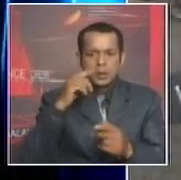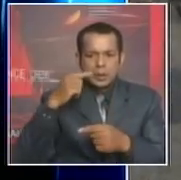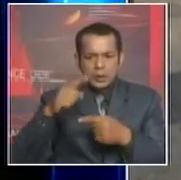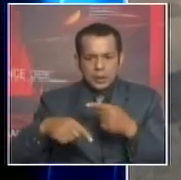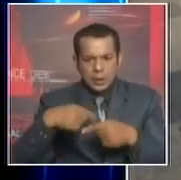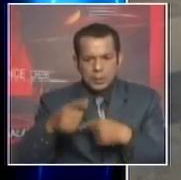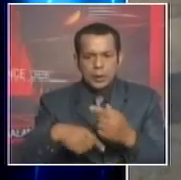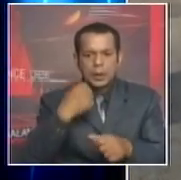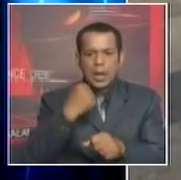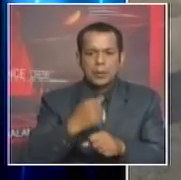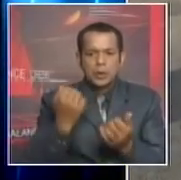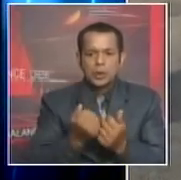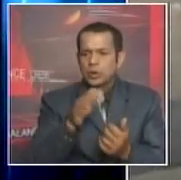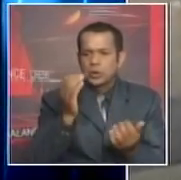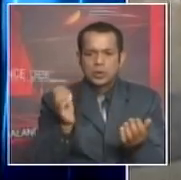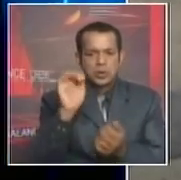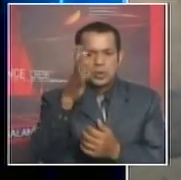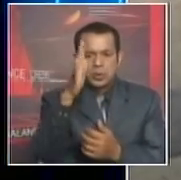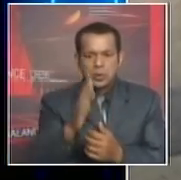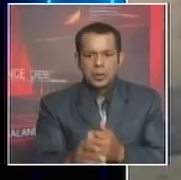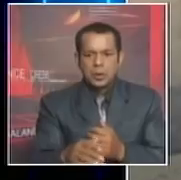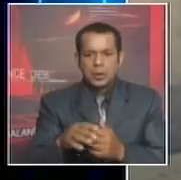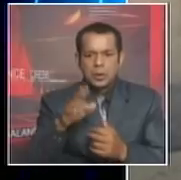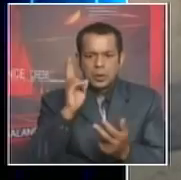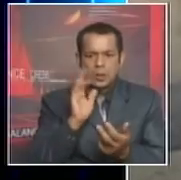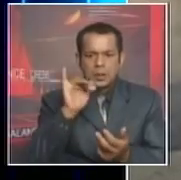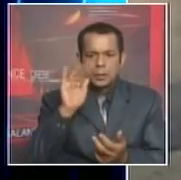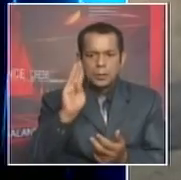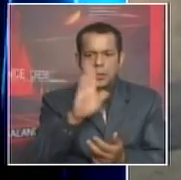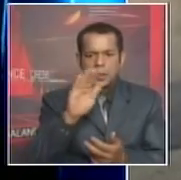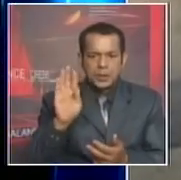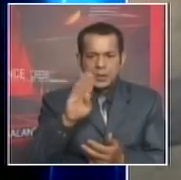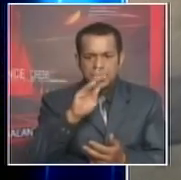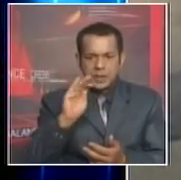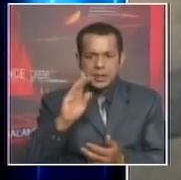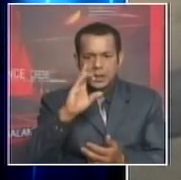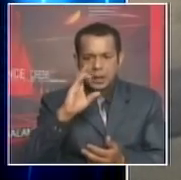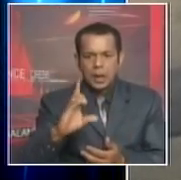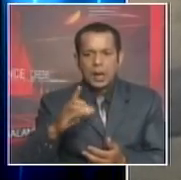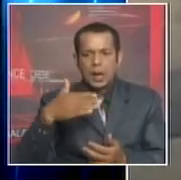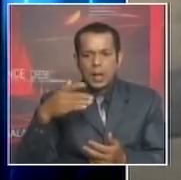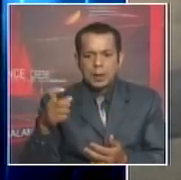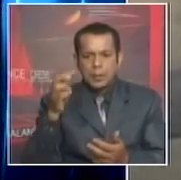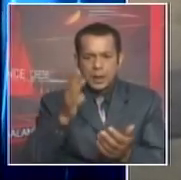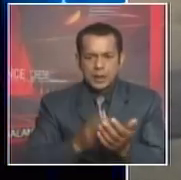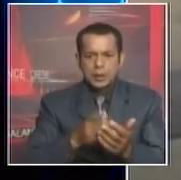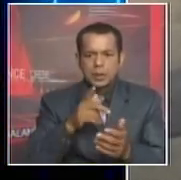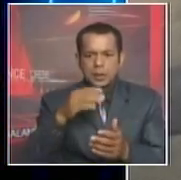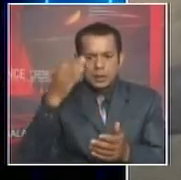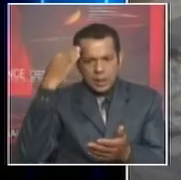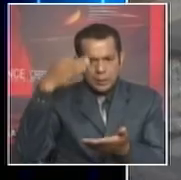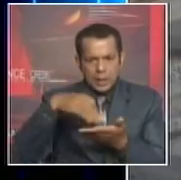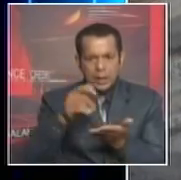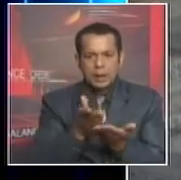अरू समयमा खासै गरेको देखिँदैन। अहिले बिम्स्टेकलाई मात्र केन्द्रित गरेर सडक सरसफाइका साथै टालटोल गर्ने कार्य भइरहेको